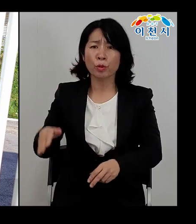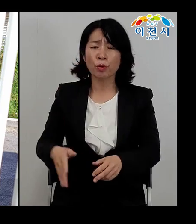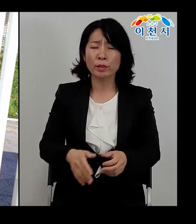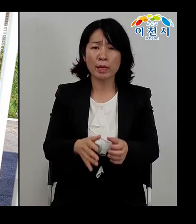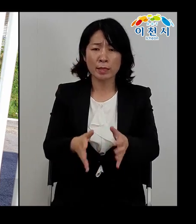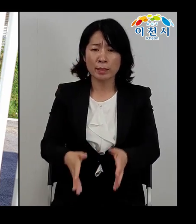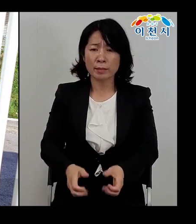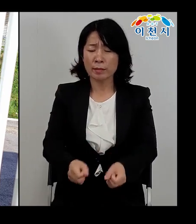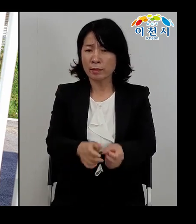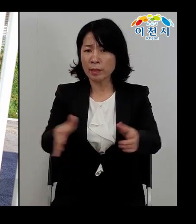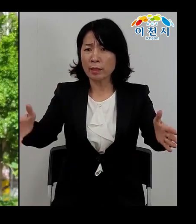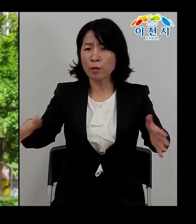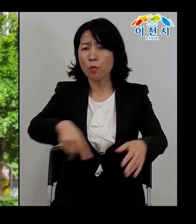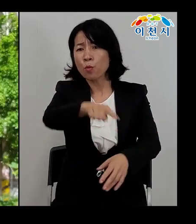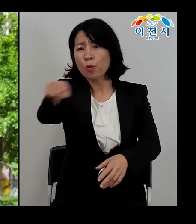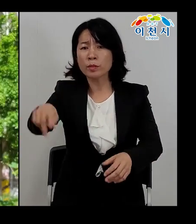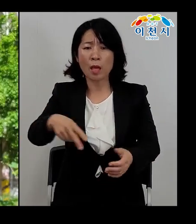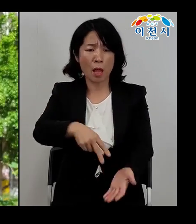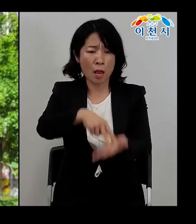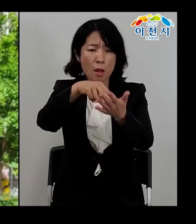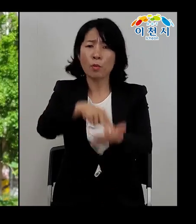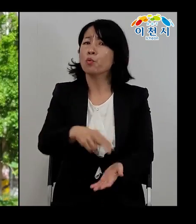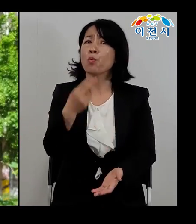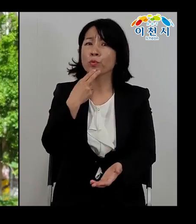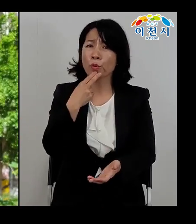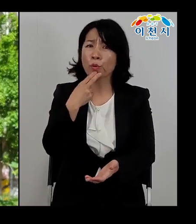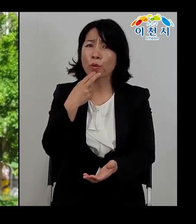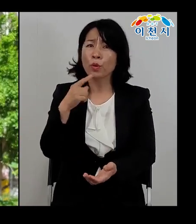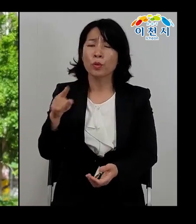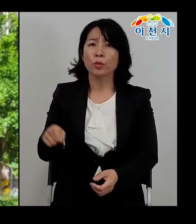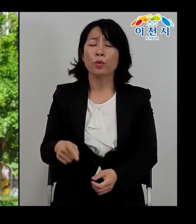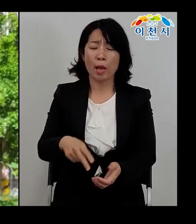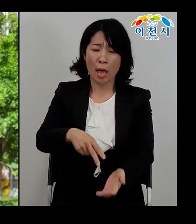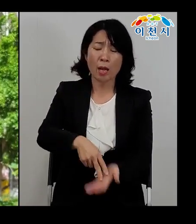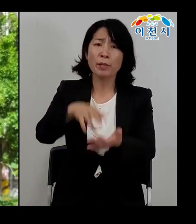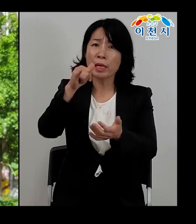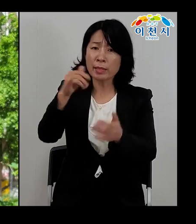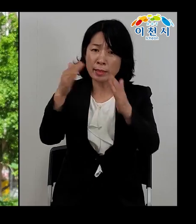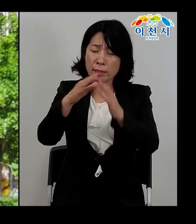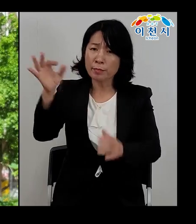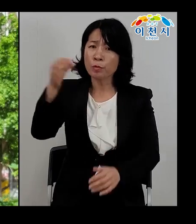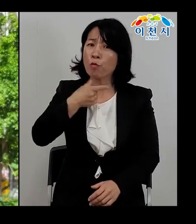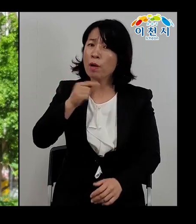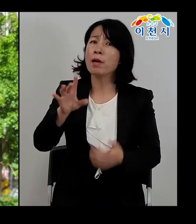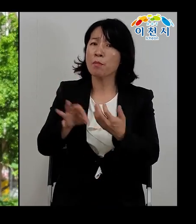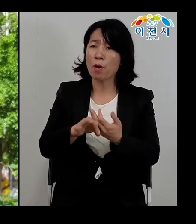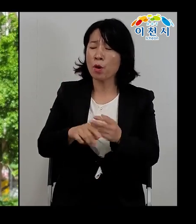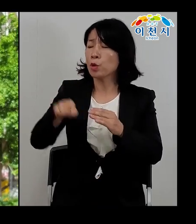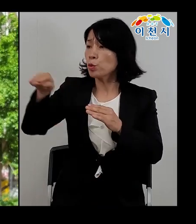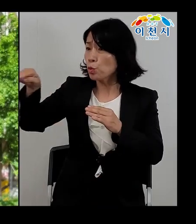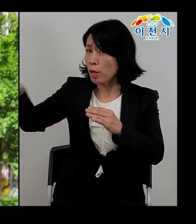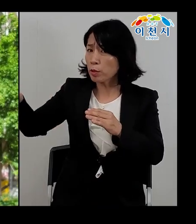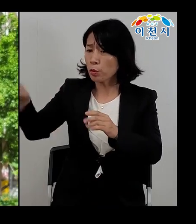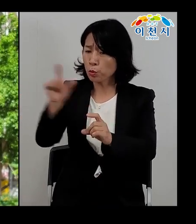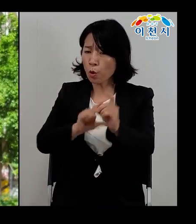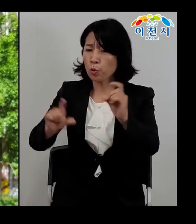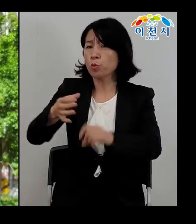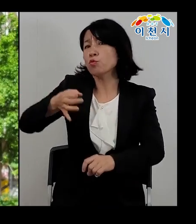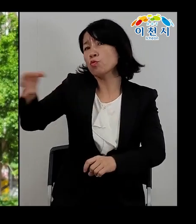빌라는 없어요. 가격도 그렇고 그런 거 구하려면 저 아래로 내려가서 조금 돈 더 주고